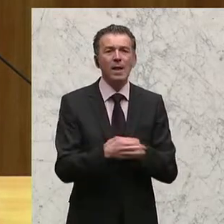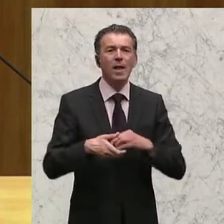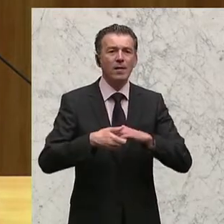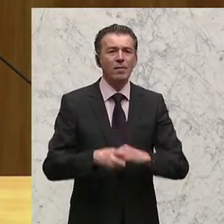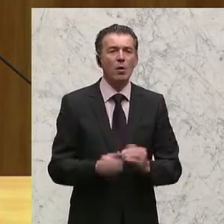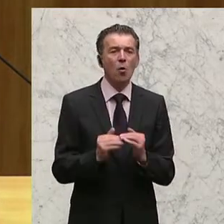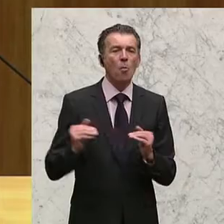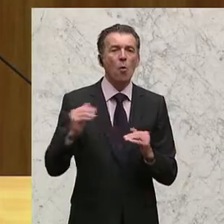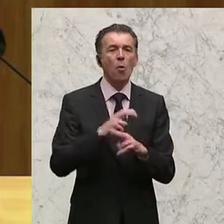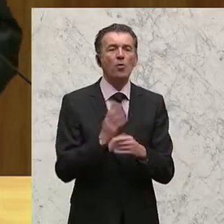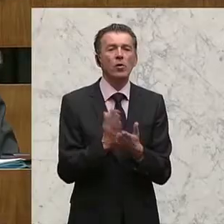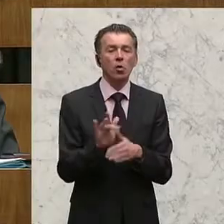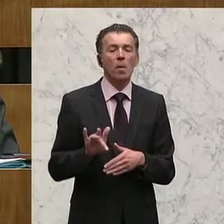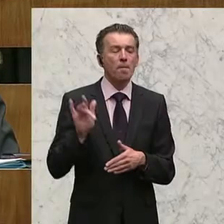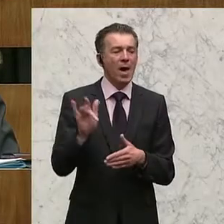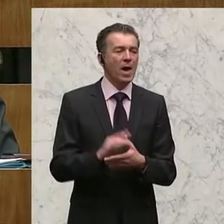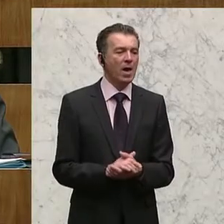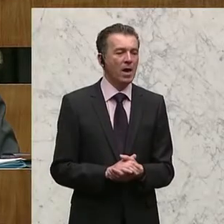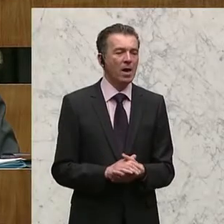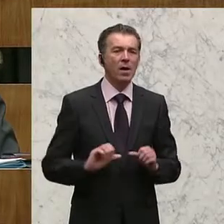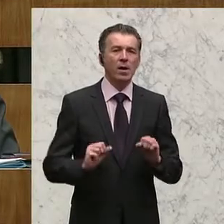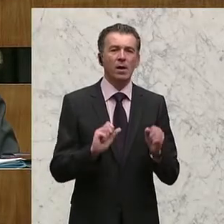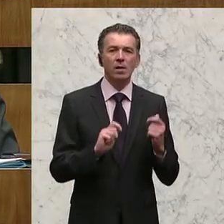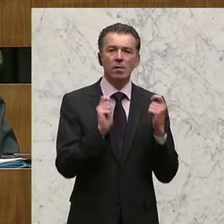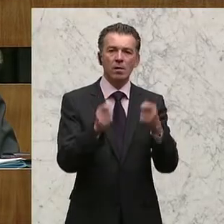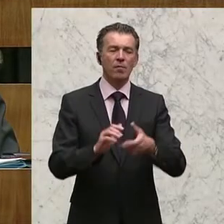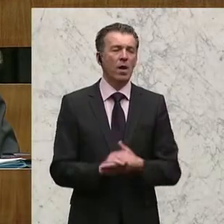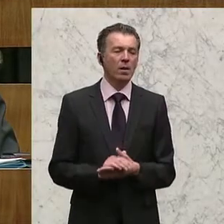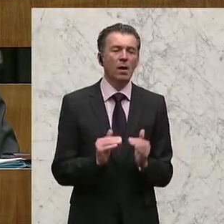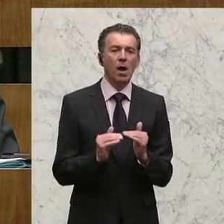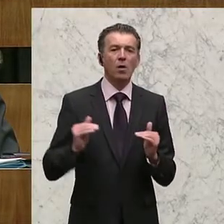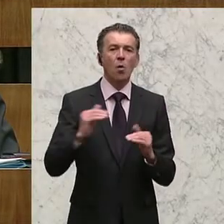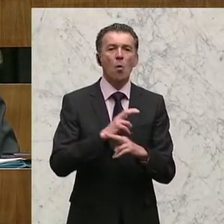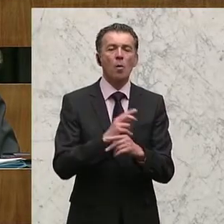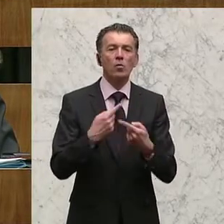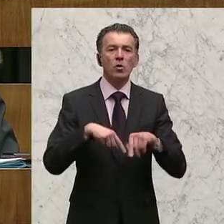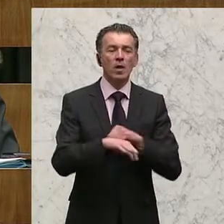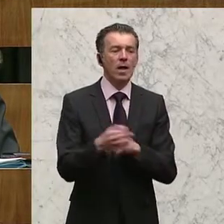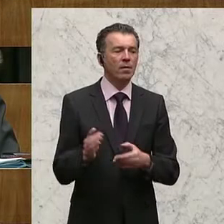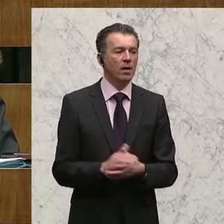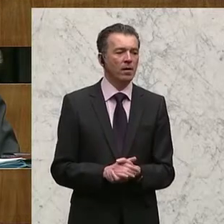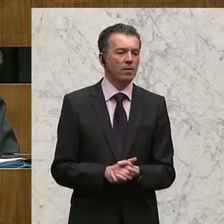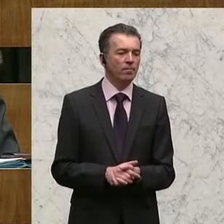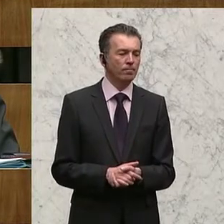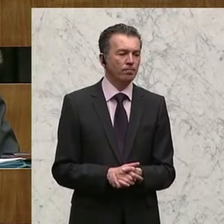Oberösterreich hat bereits im Mai einen Initiativantrag im Oberösterreichischen Landtag eingebracht,